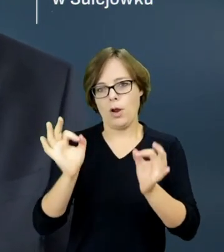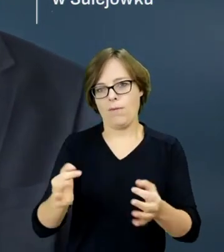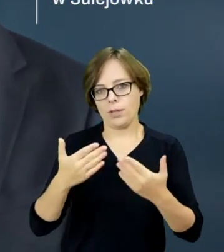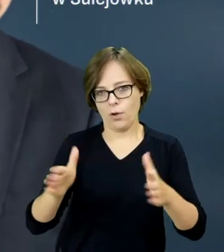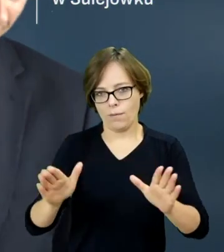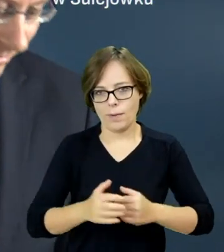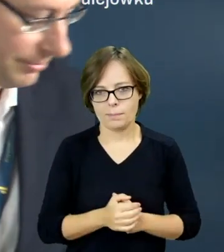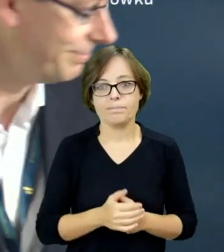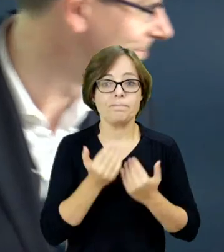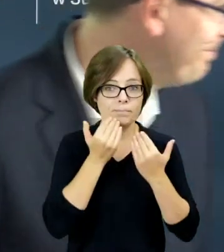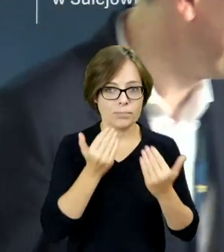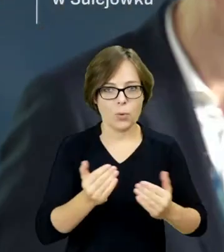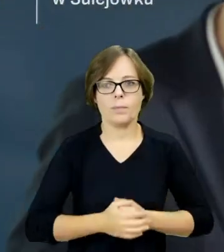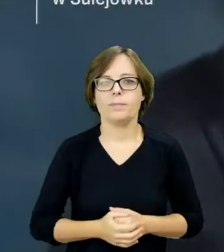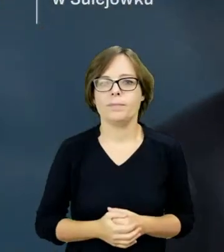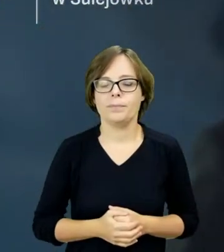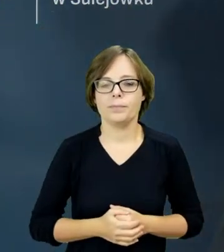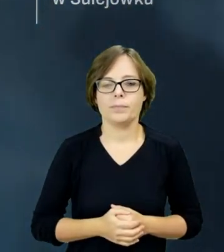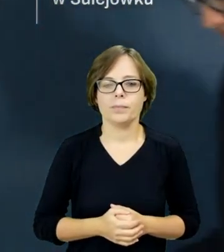bardzo.